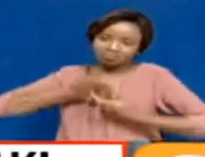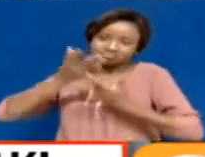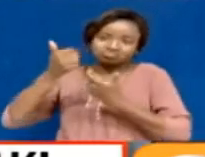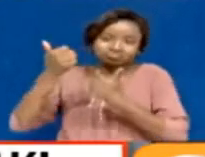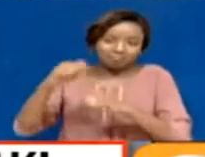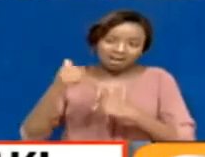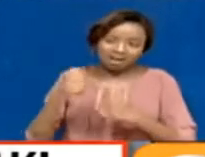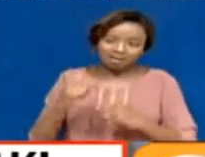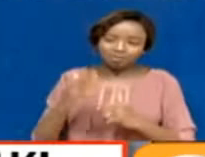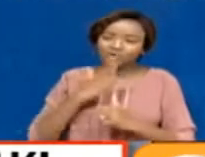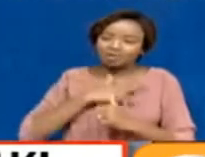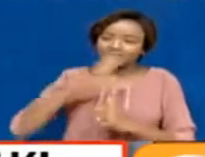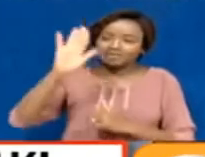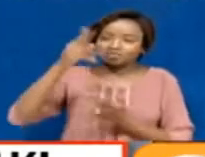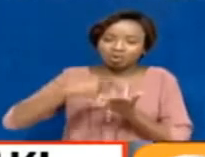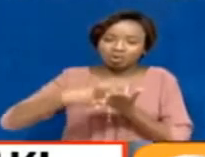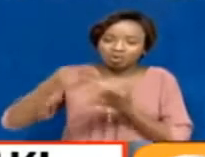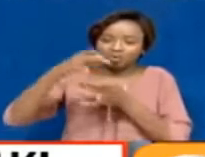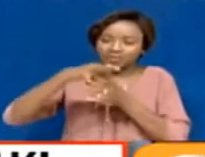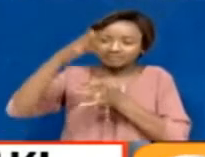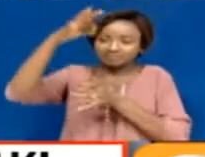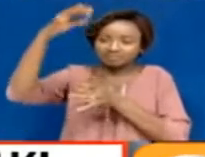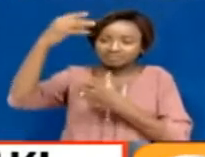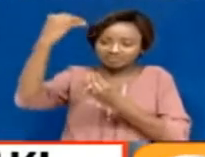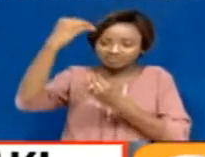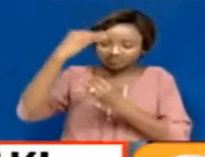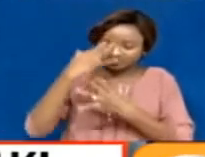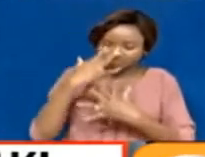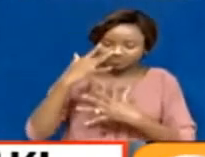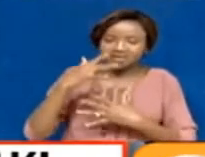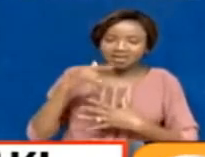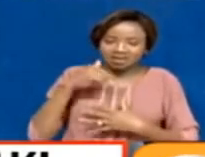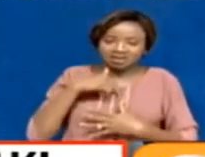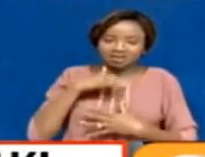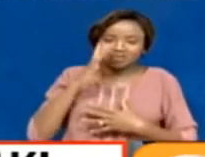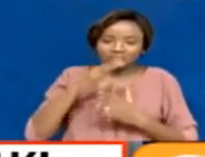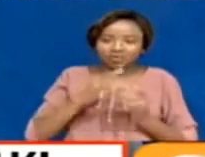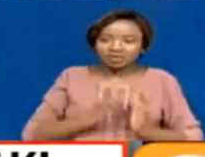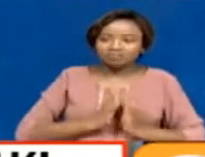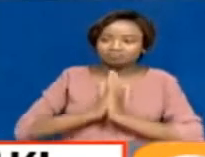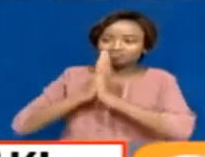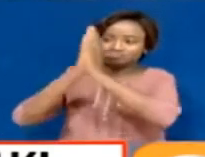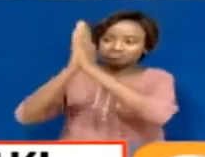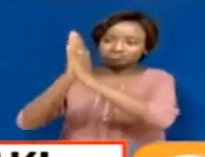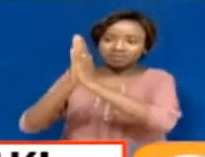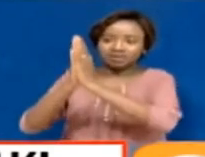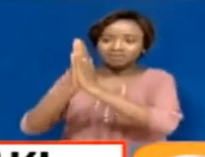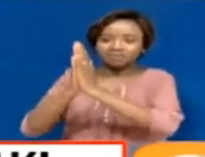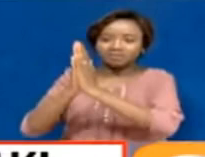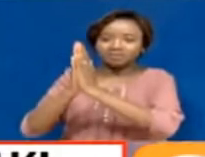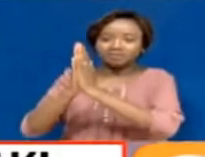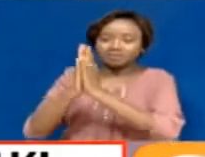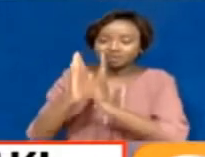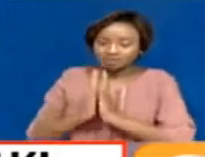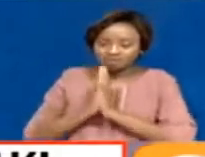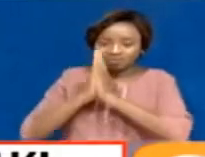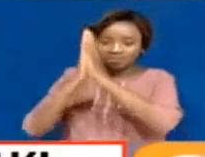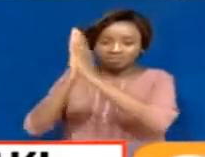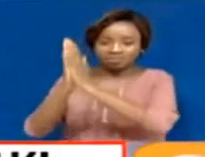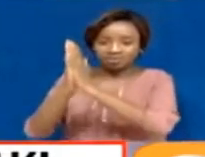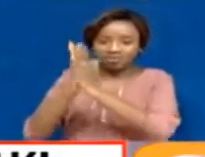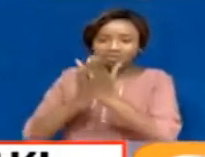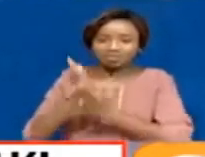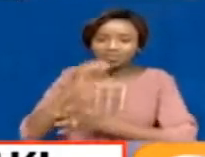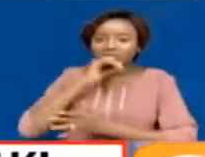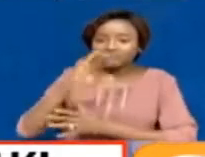maneno, roho wako ambaye ametuunganisha hapa atayafikisha kwako. Na yote tunaomba kwa njia ya